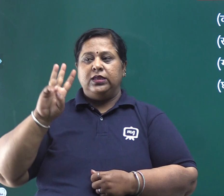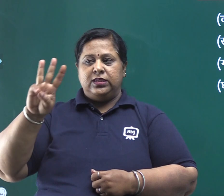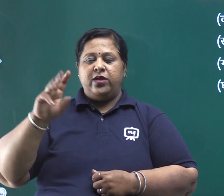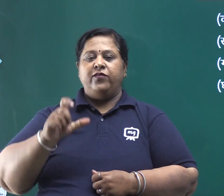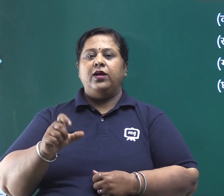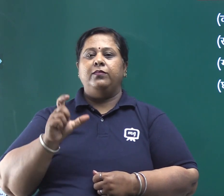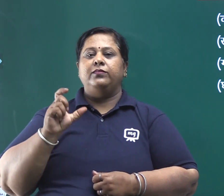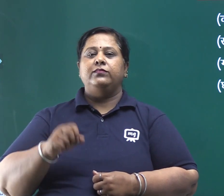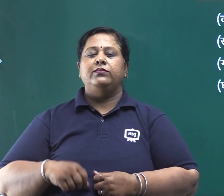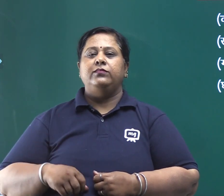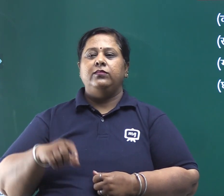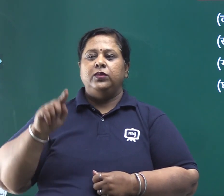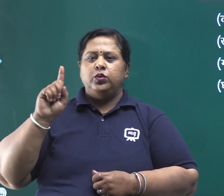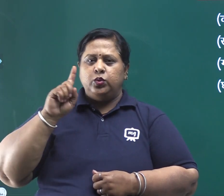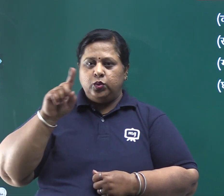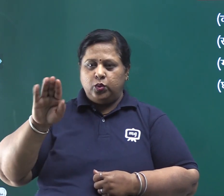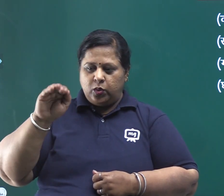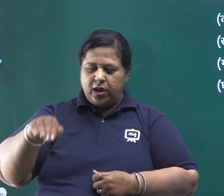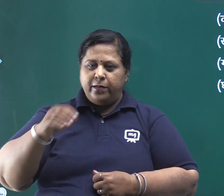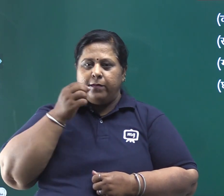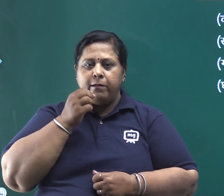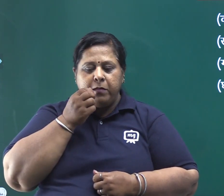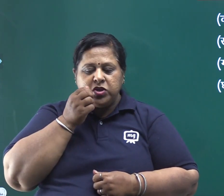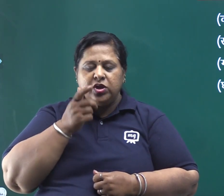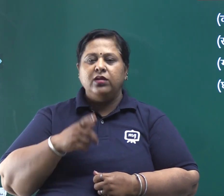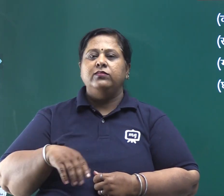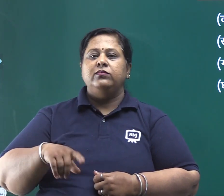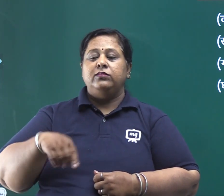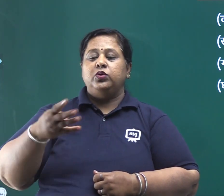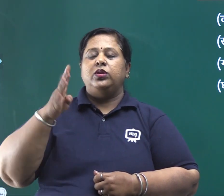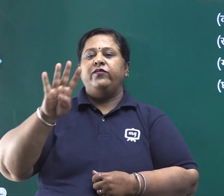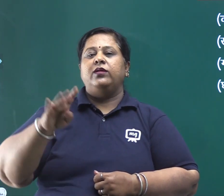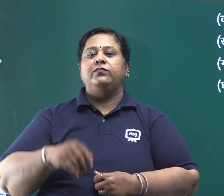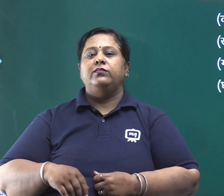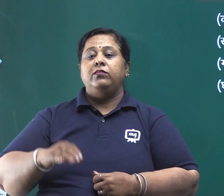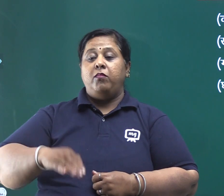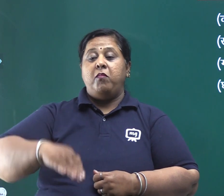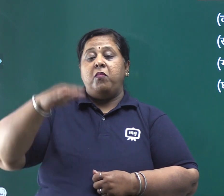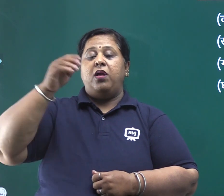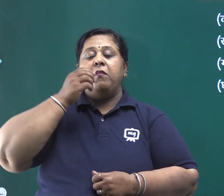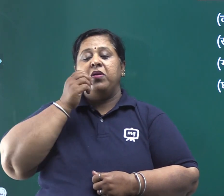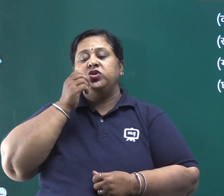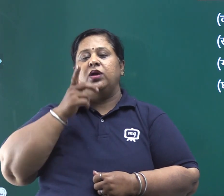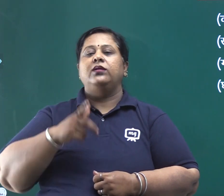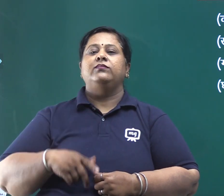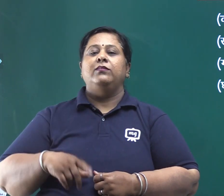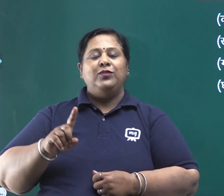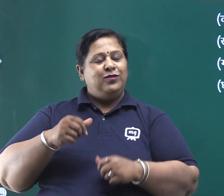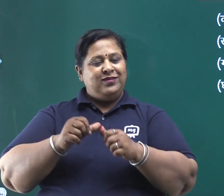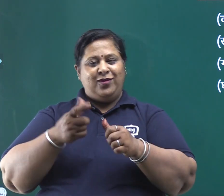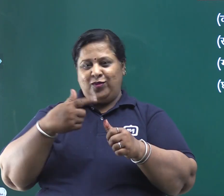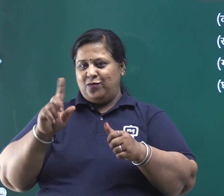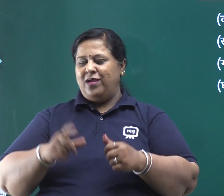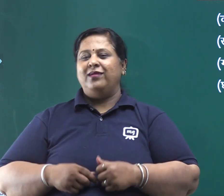तीसरा विकल्प छोटा बच्चा या चौथा विकल्प बड़ा बच्चा। तो सही उत्तर